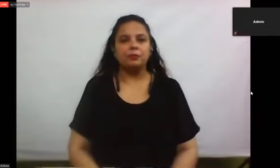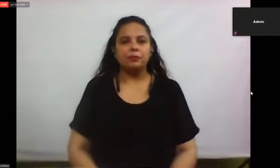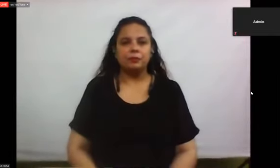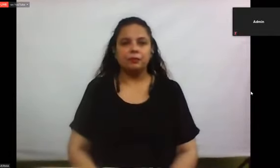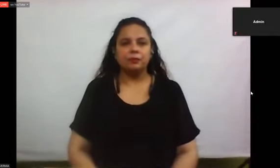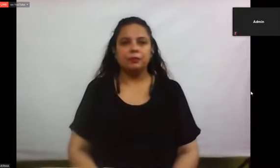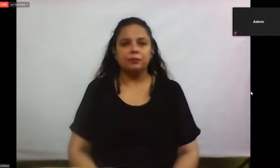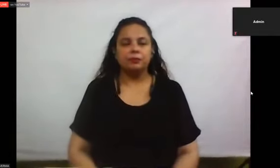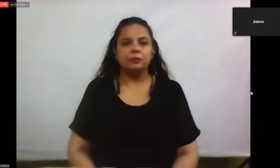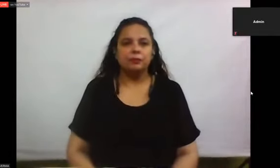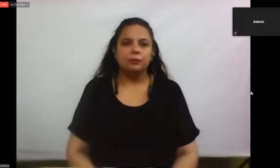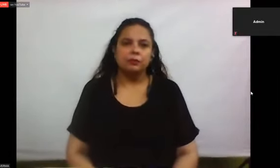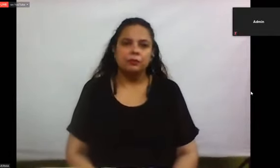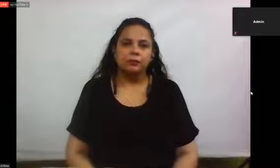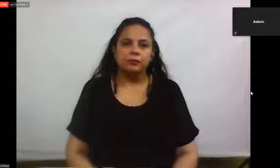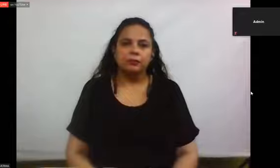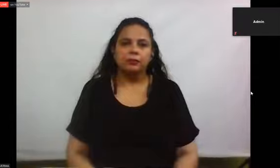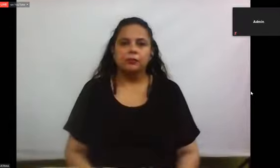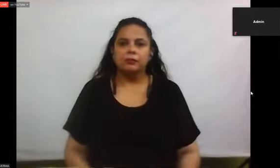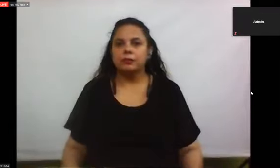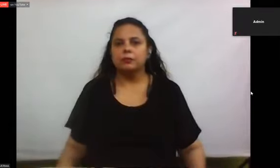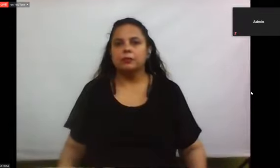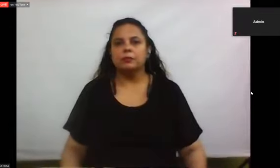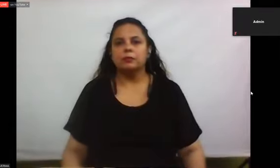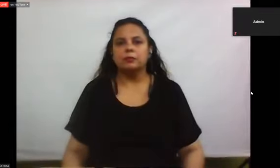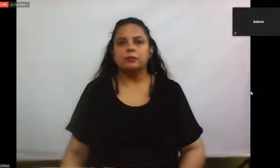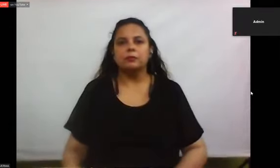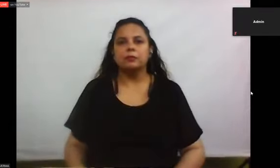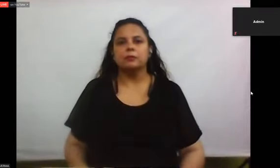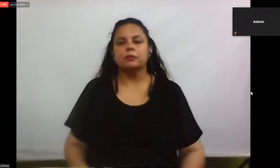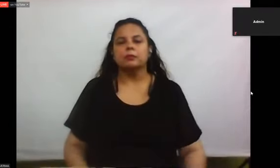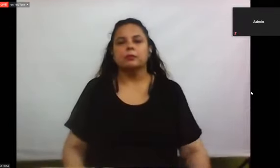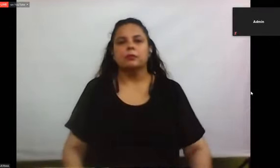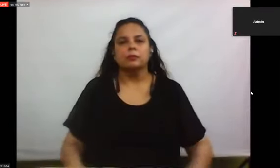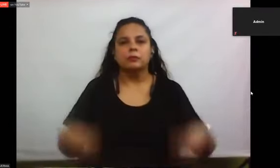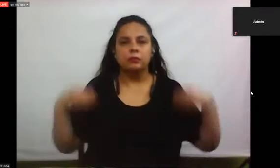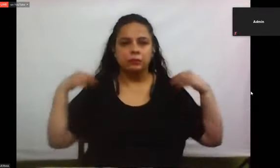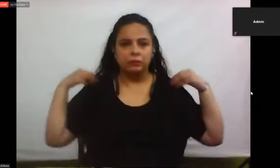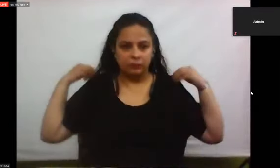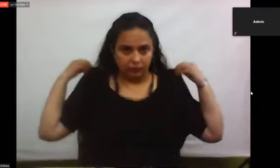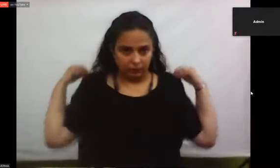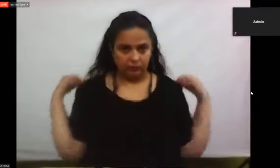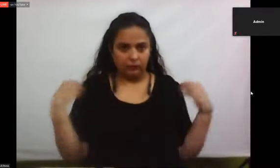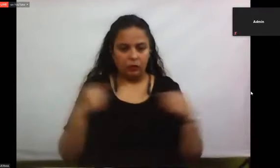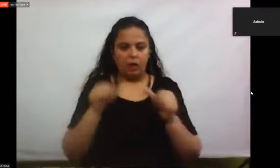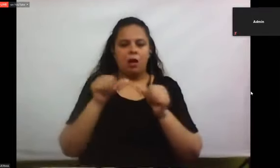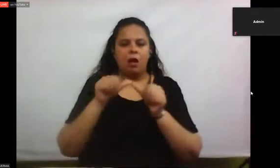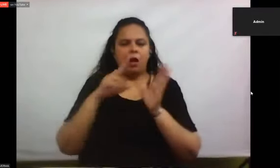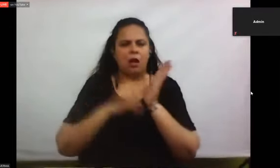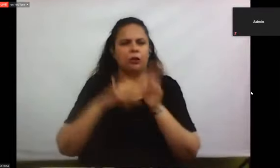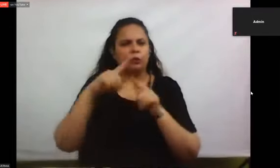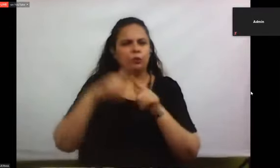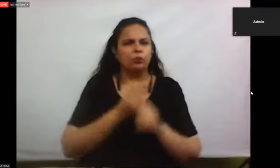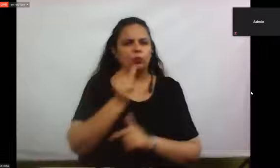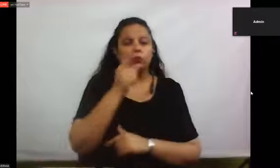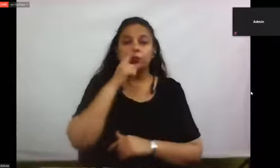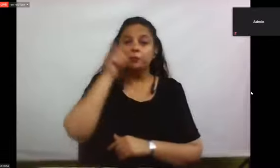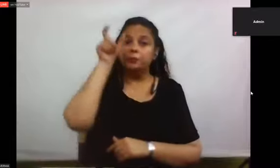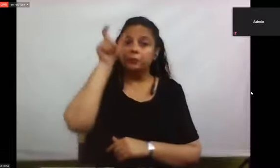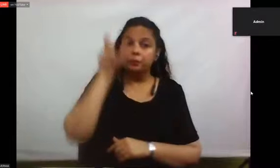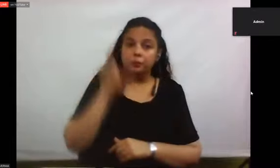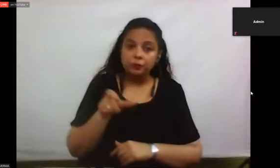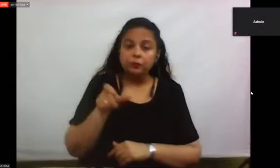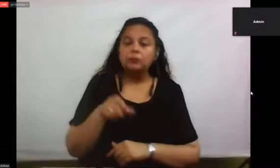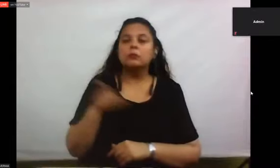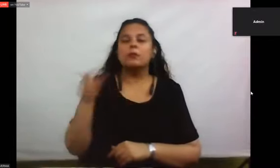है आप म्यूट पे हो. सॉरी. अंजू शाक्य जी पूछी हैं कि हम ऑटिज्म चाइल्ड